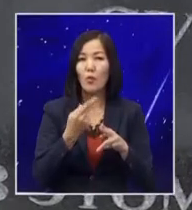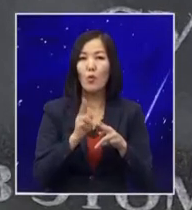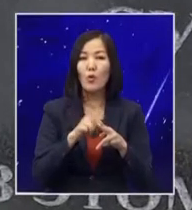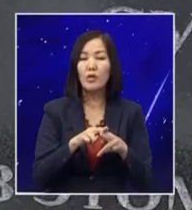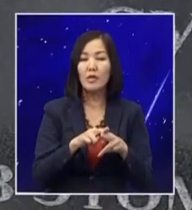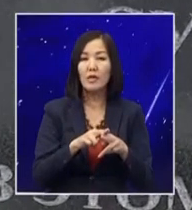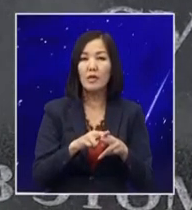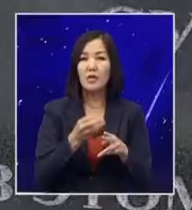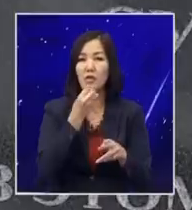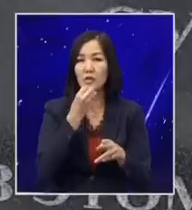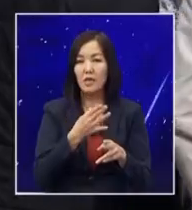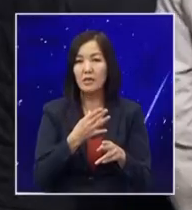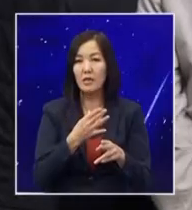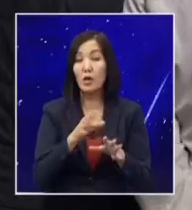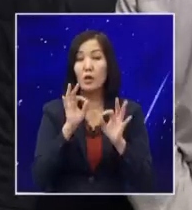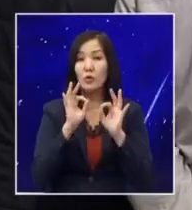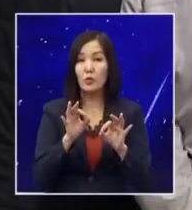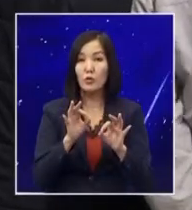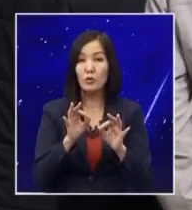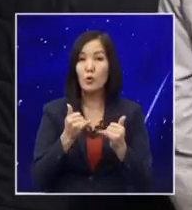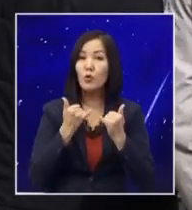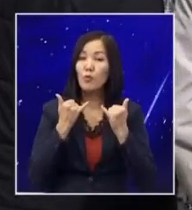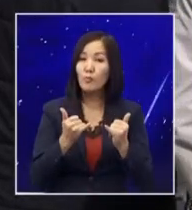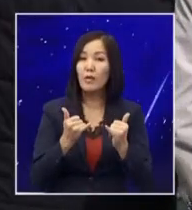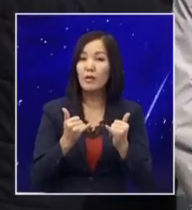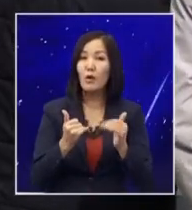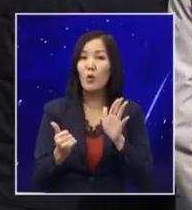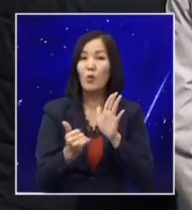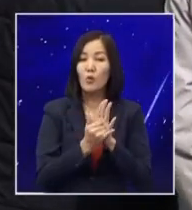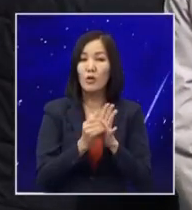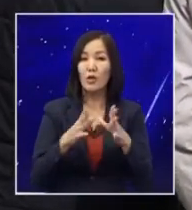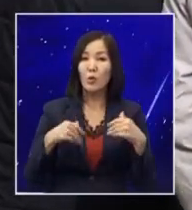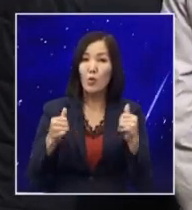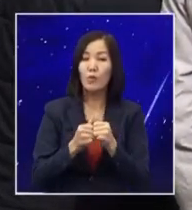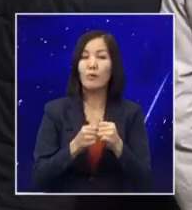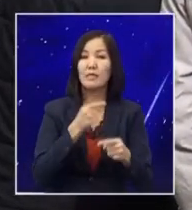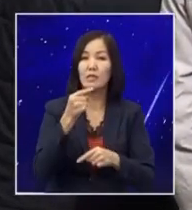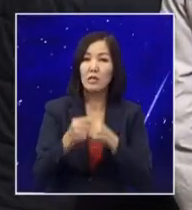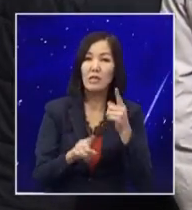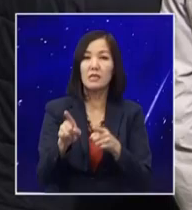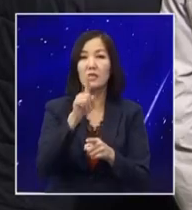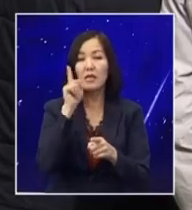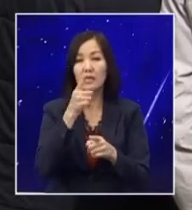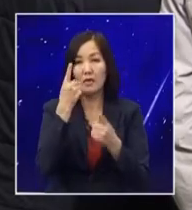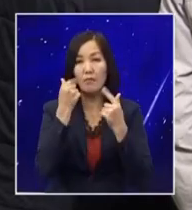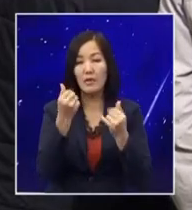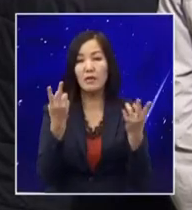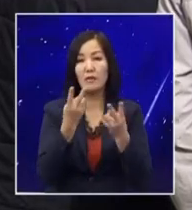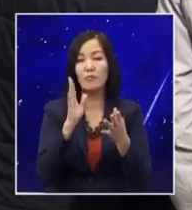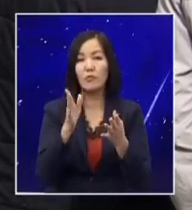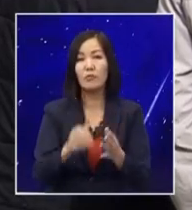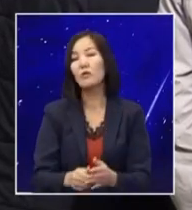жақсы мәселе болды. Қойылғаны бала шағасына, артында қалған ұрпағына ол үлкен